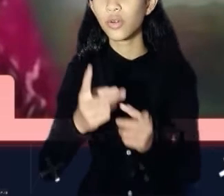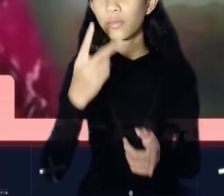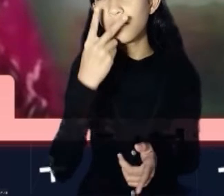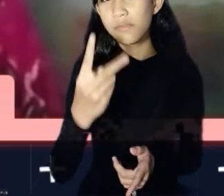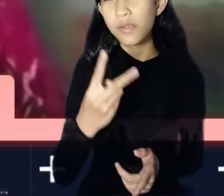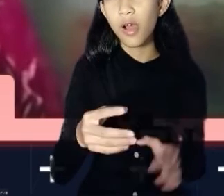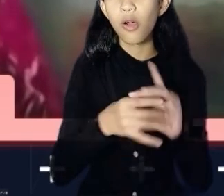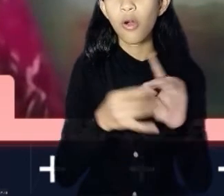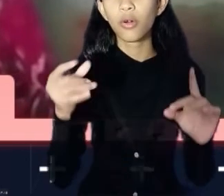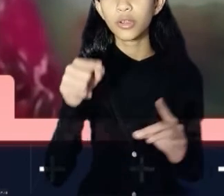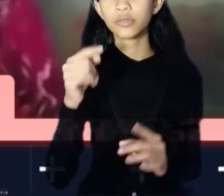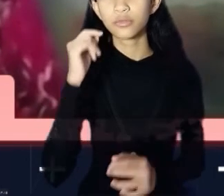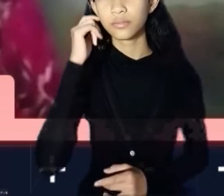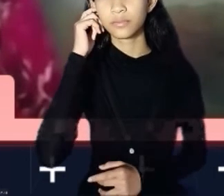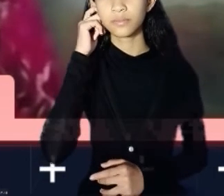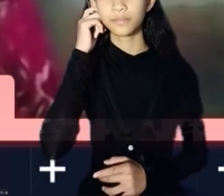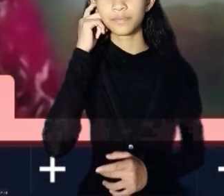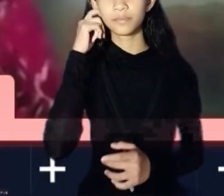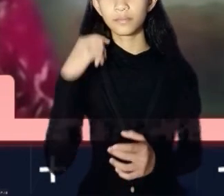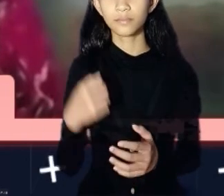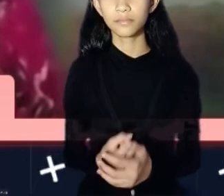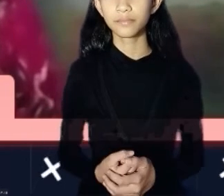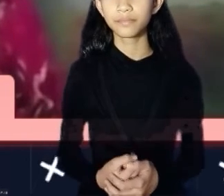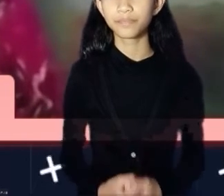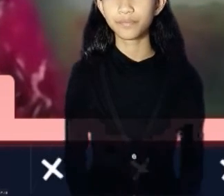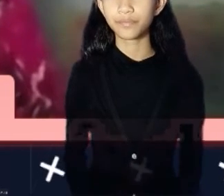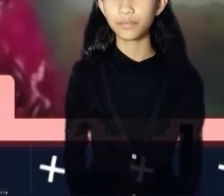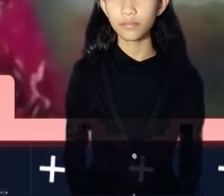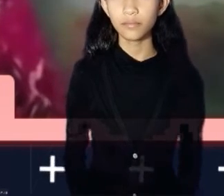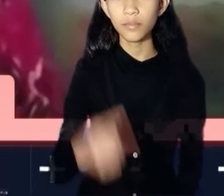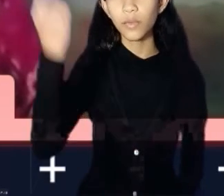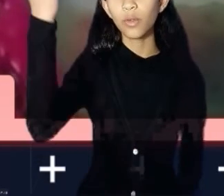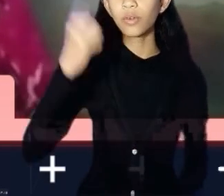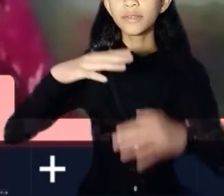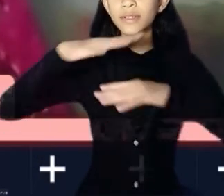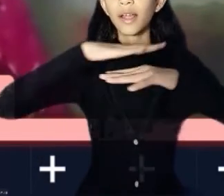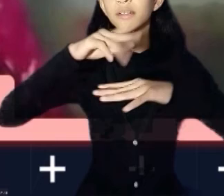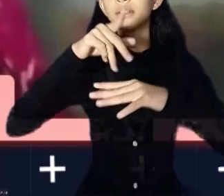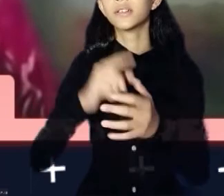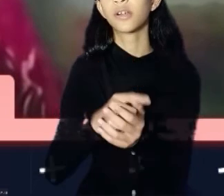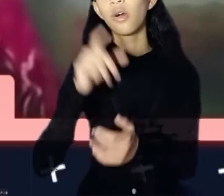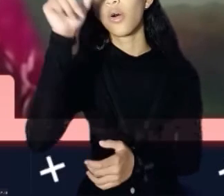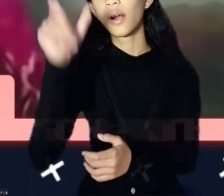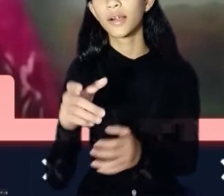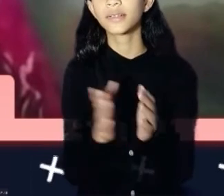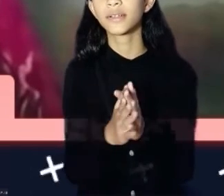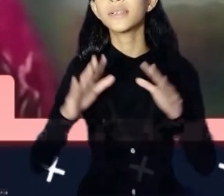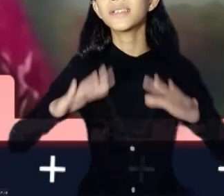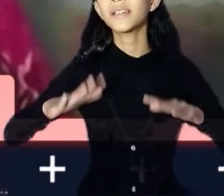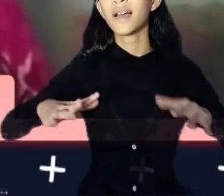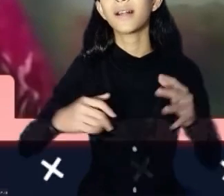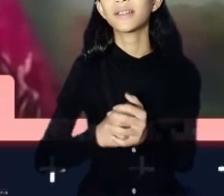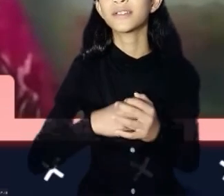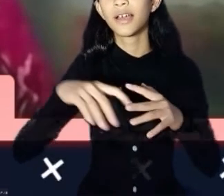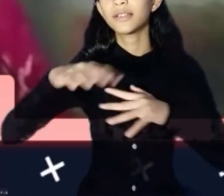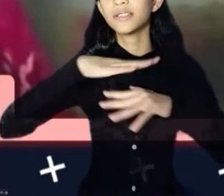ayat32 turun di atas di atas seseorang dan tinggal di atasnya dialah itu